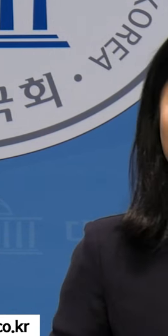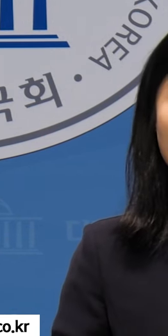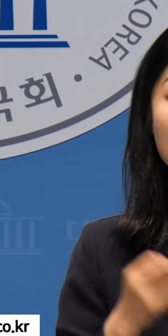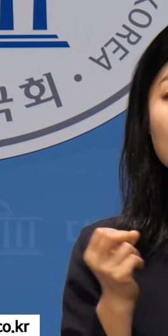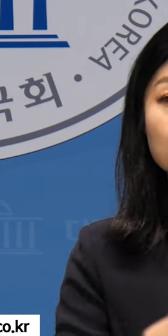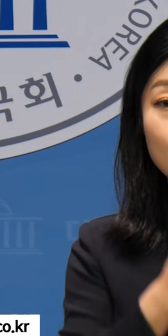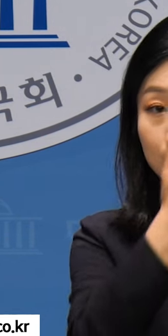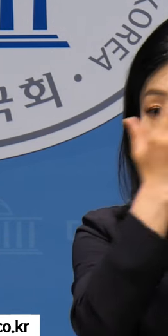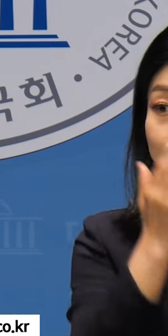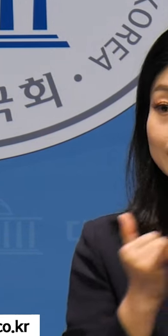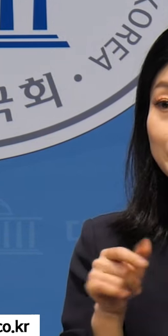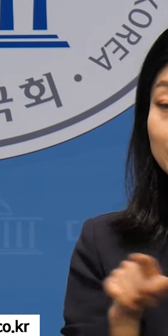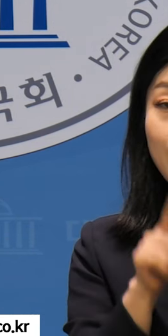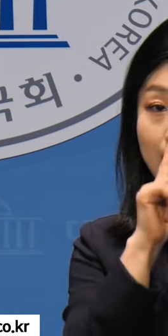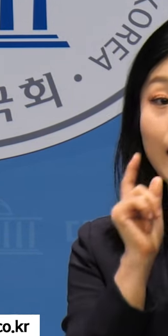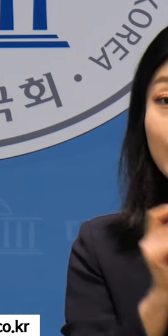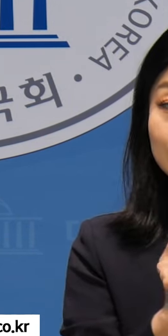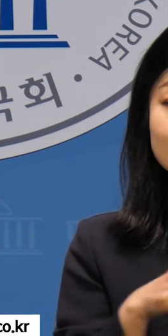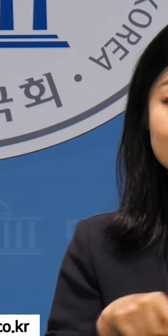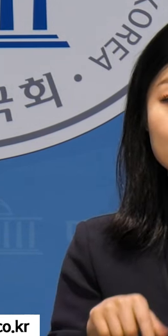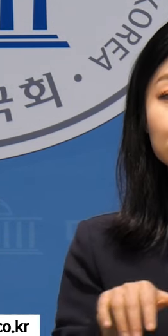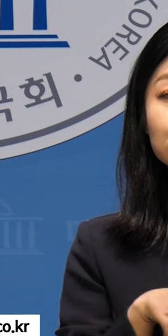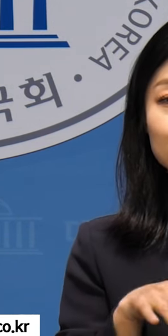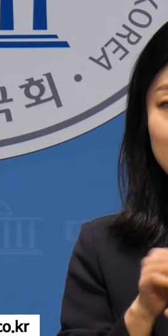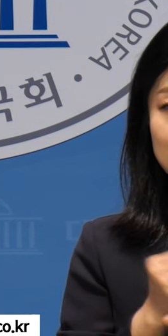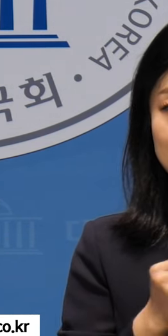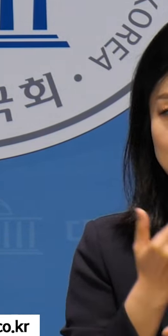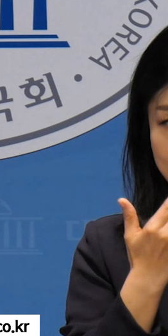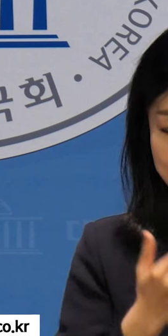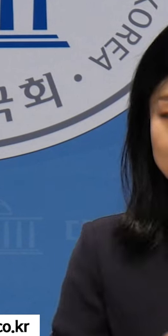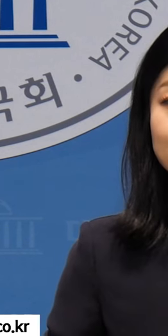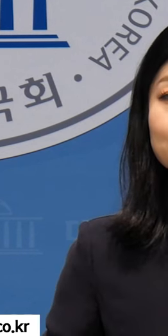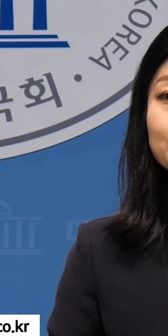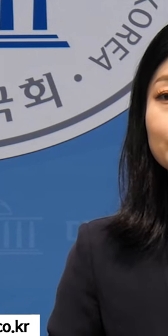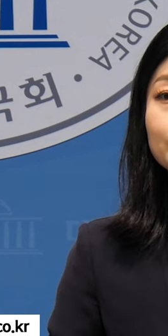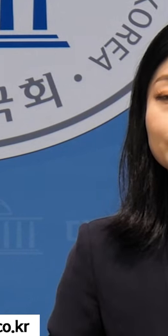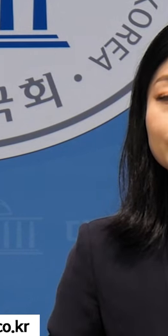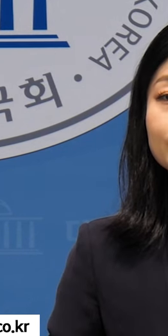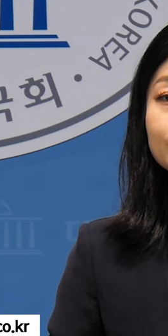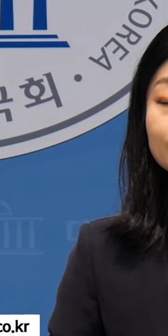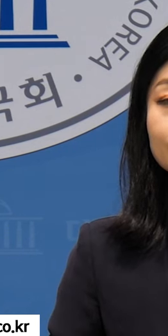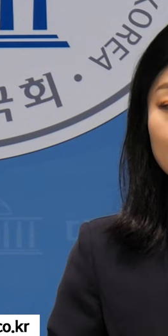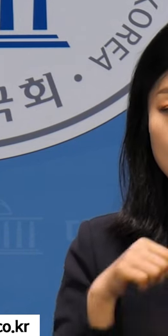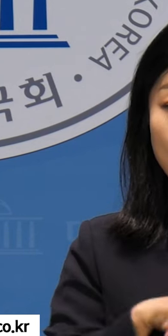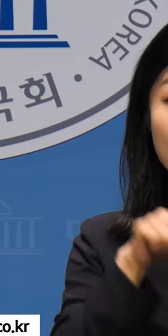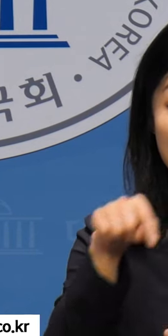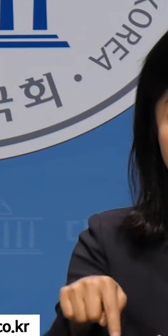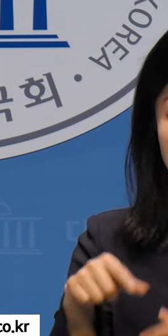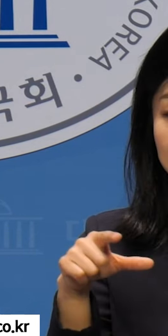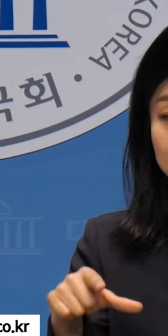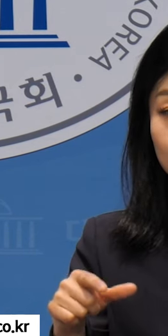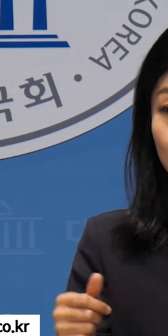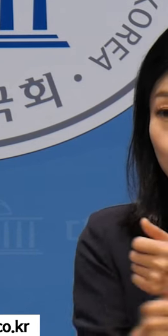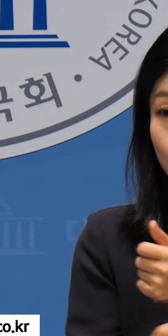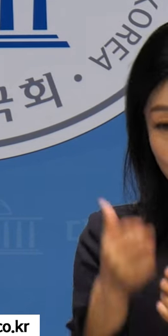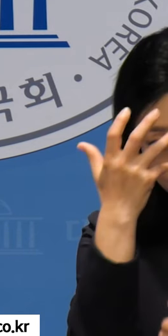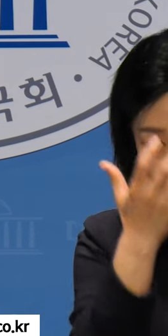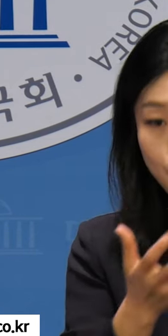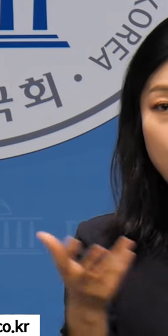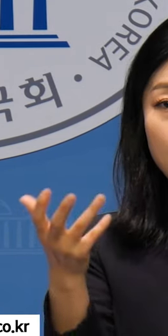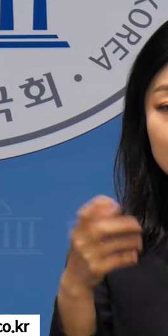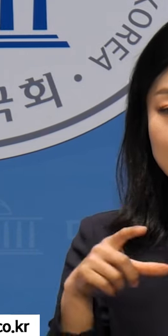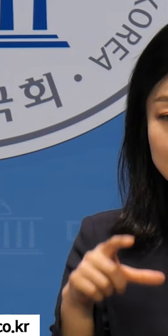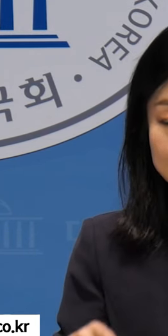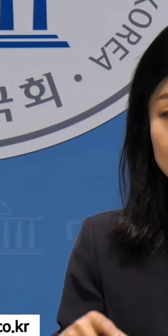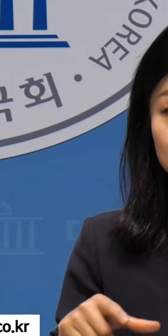통해 청년들과 더 가까워지는 정치 문화를 만들어 가겠습니다. 원외 지역위원회 후원의 개설과